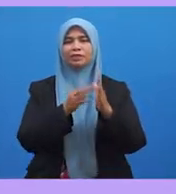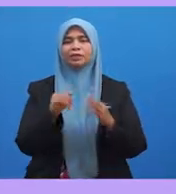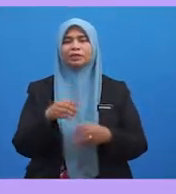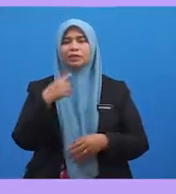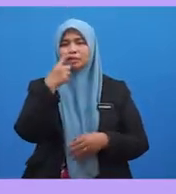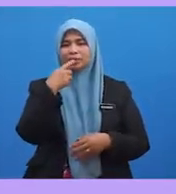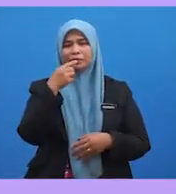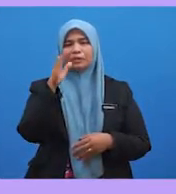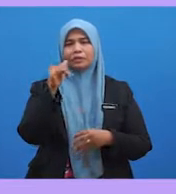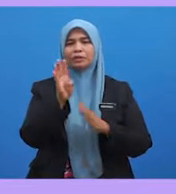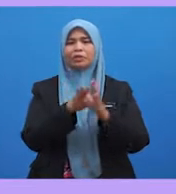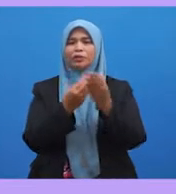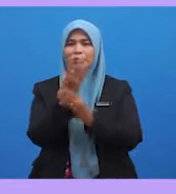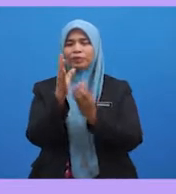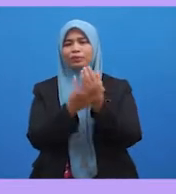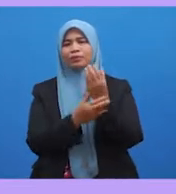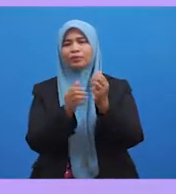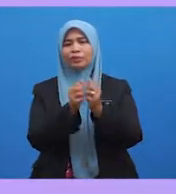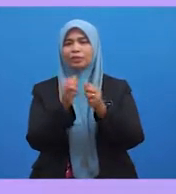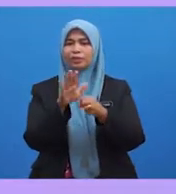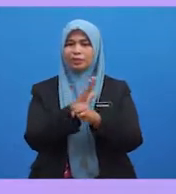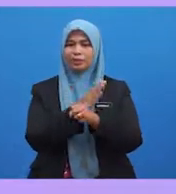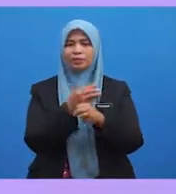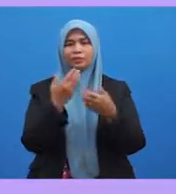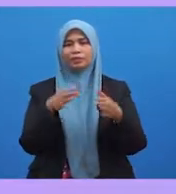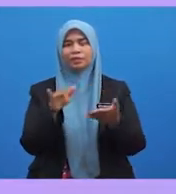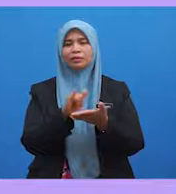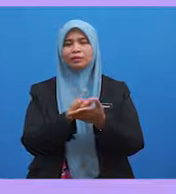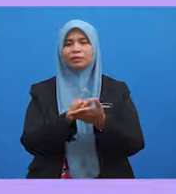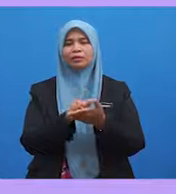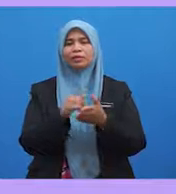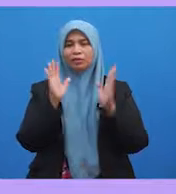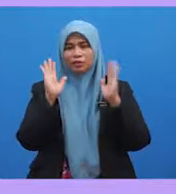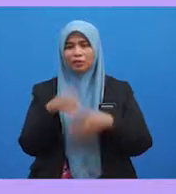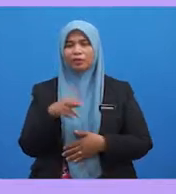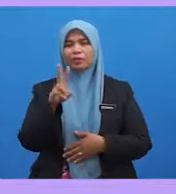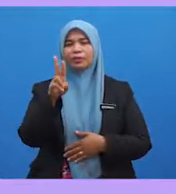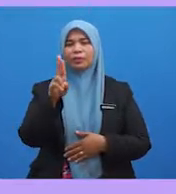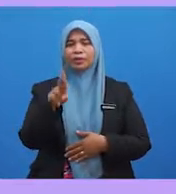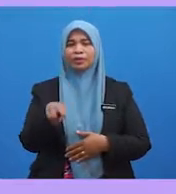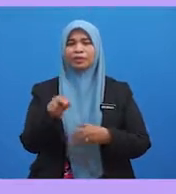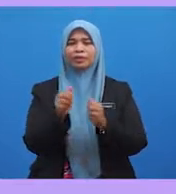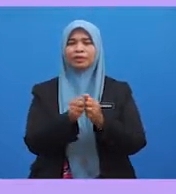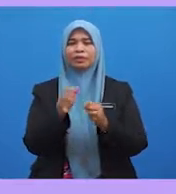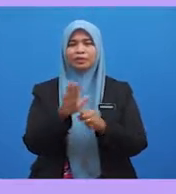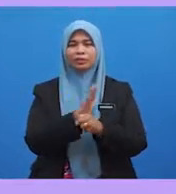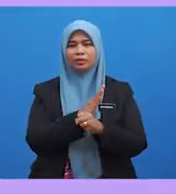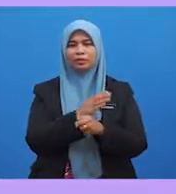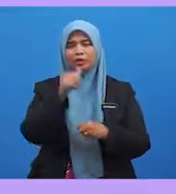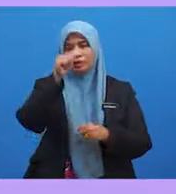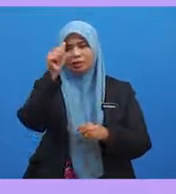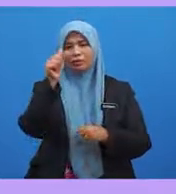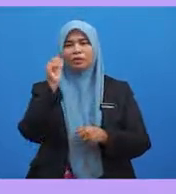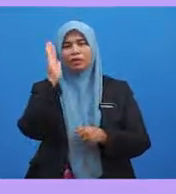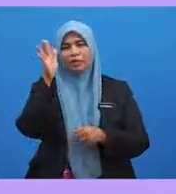Ahmad. Maksudnya, sesiapa yang berwuduk dengan sempurna kemudian melakukan solat 2